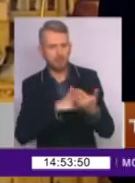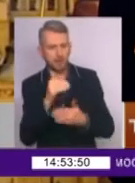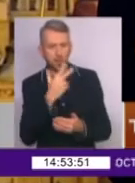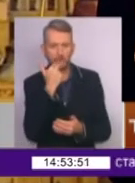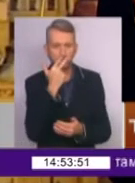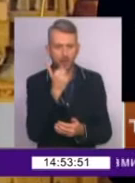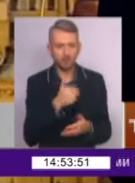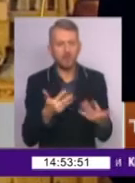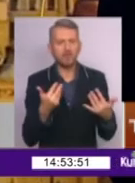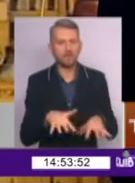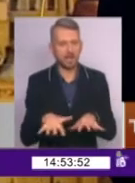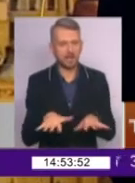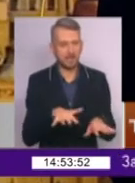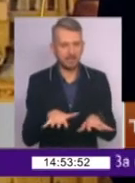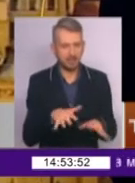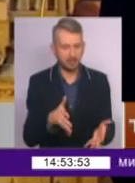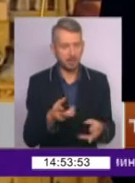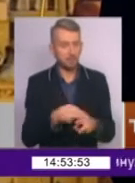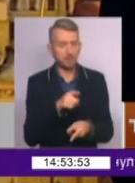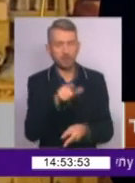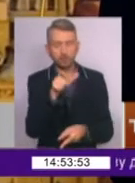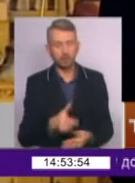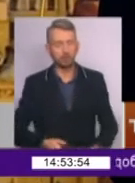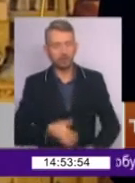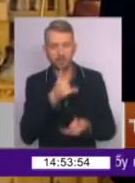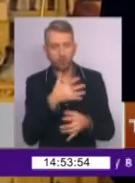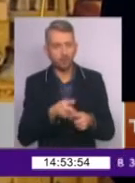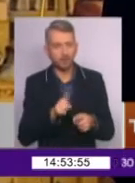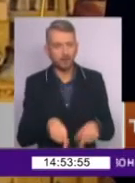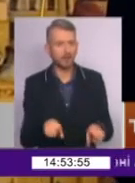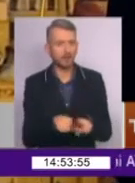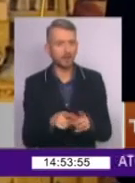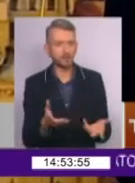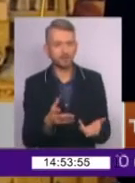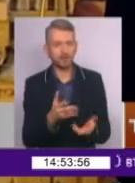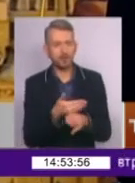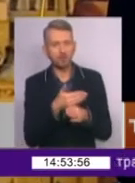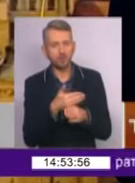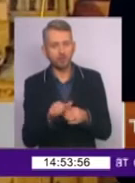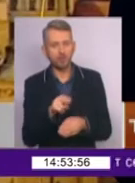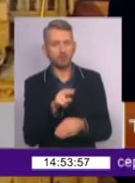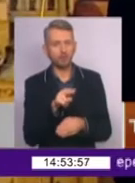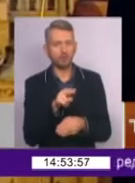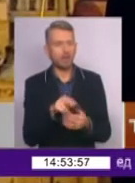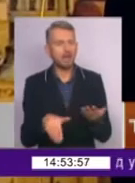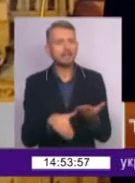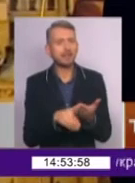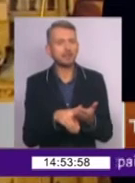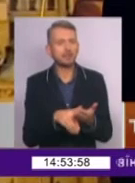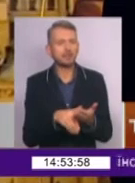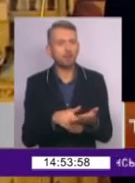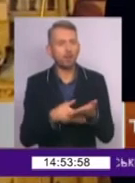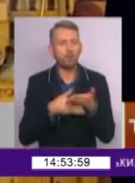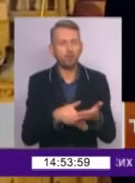нежиті йде втрата рідини, без якої людина жити не може. Тобто це такий, ну, частково патогенетичний засіб допомоги